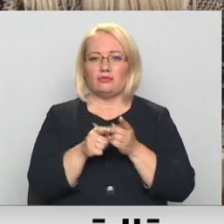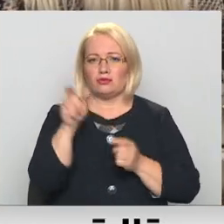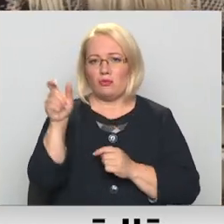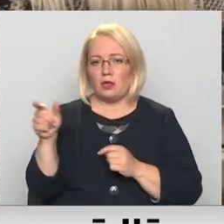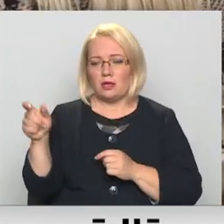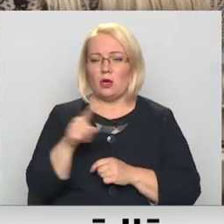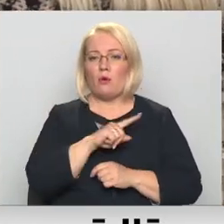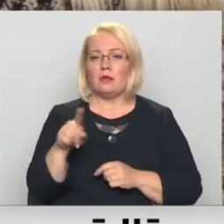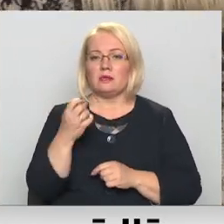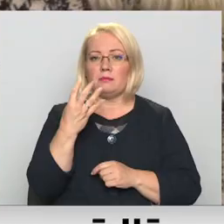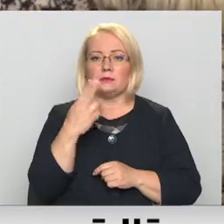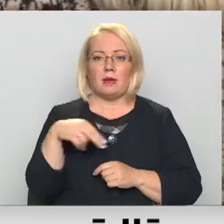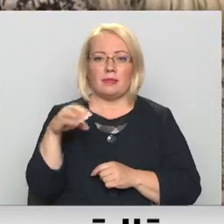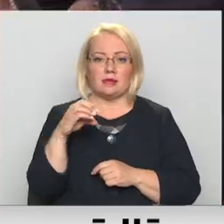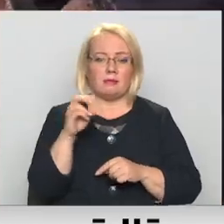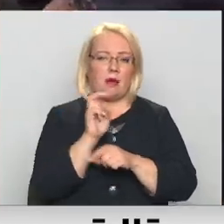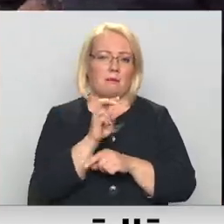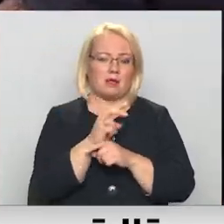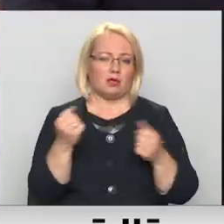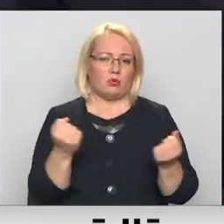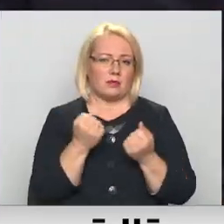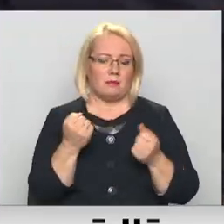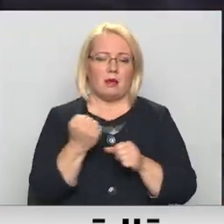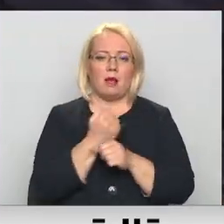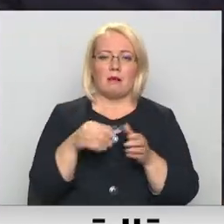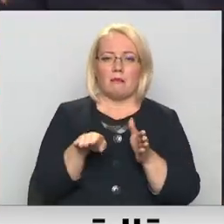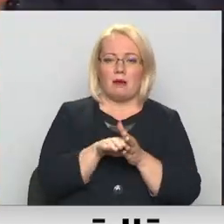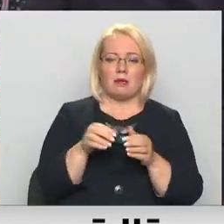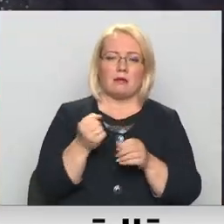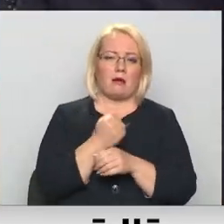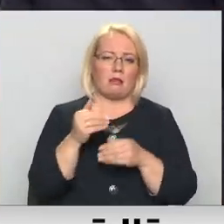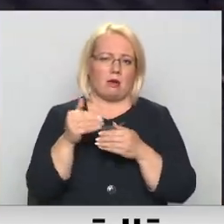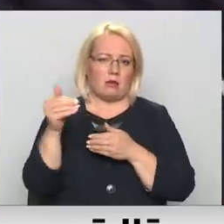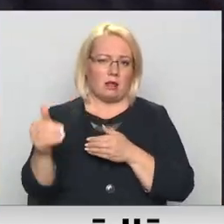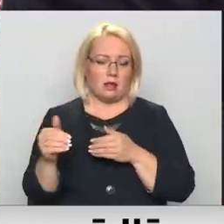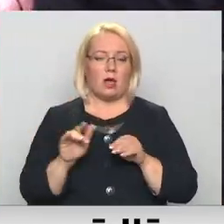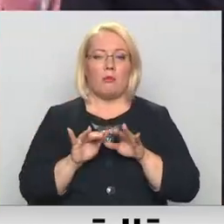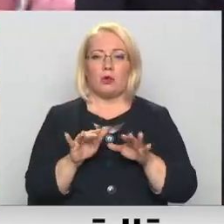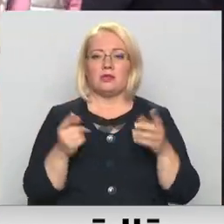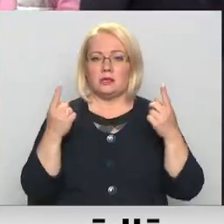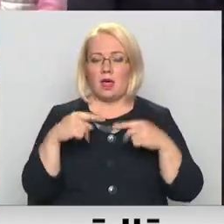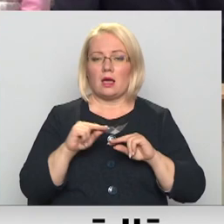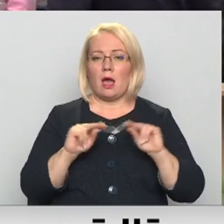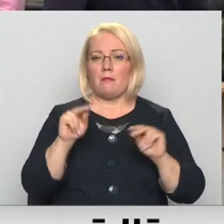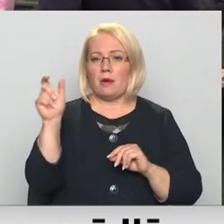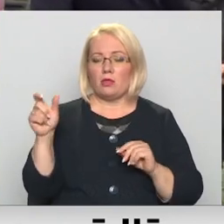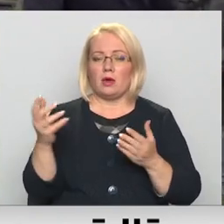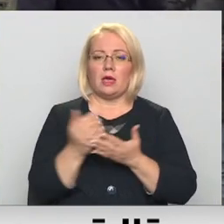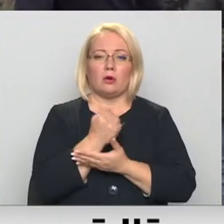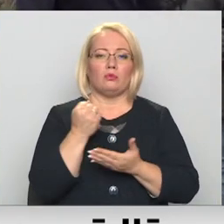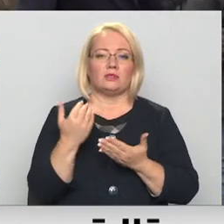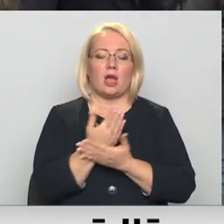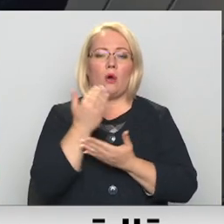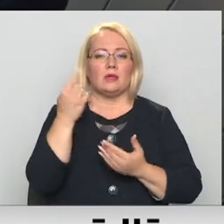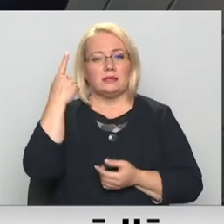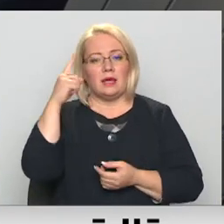pat 15. decembrim apmeklēs nodarbības gan klātienē, gan attālināti. Procesa laikā pedagogi iegūs jaunas idejas